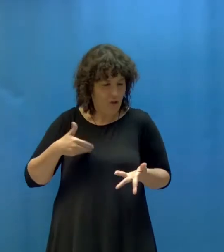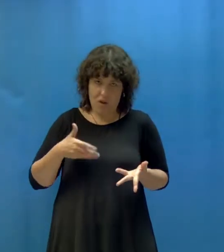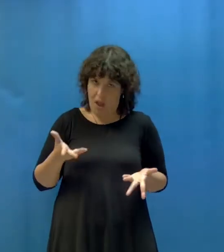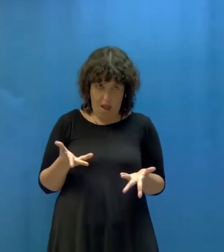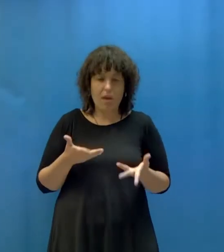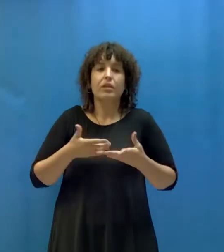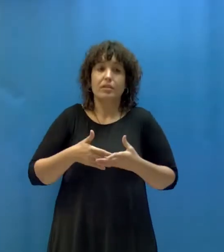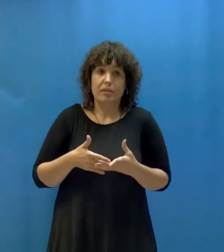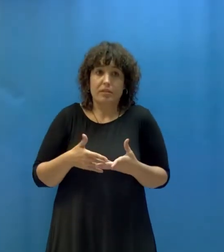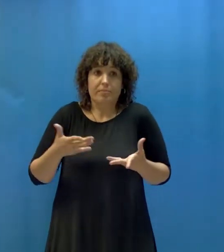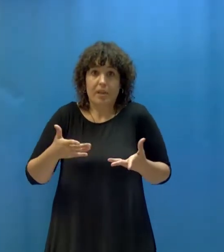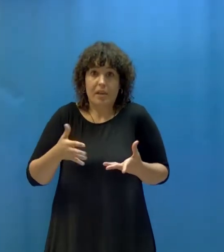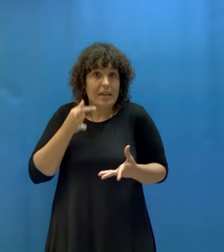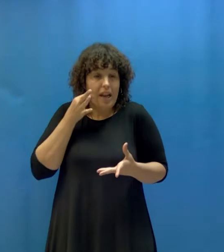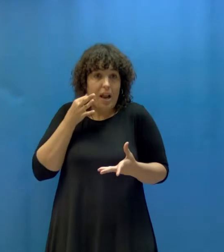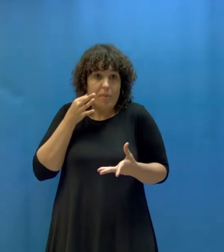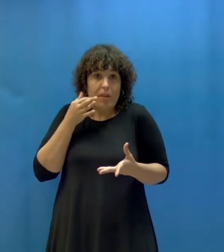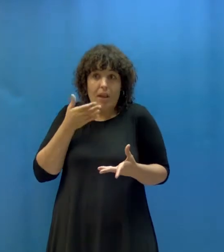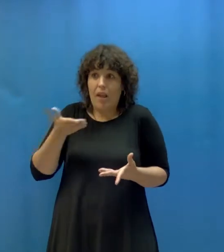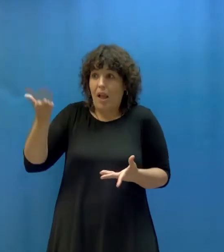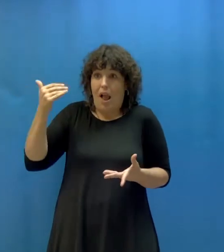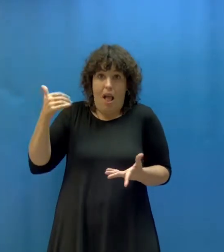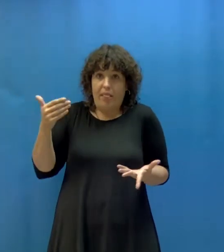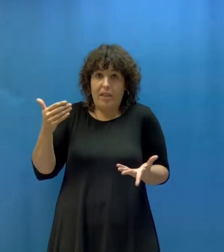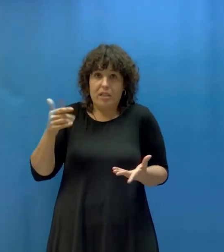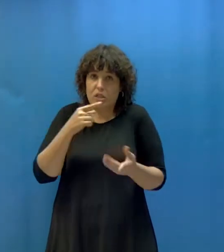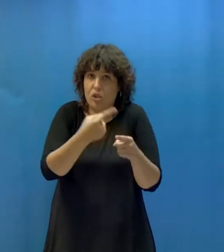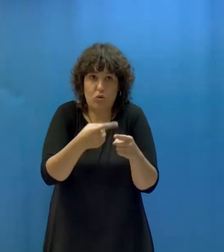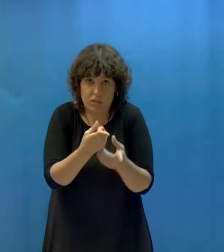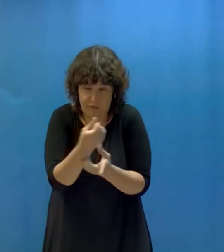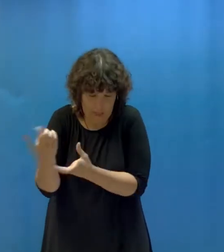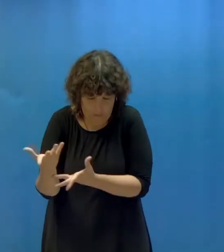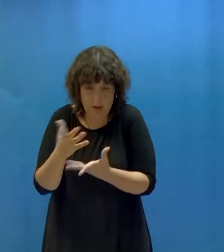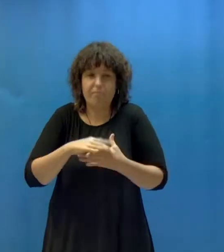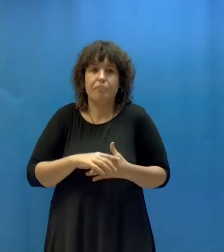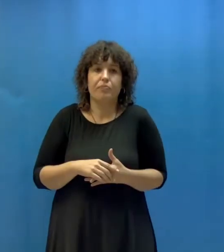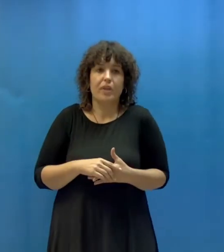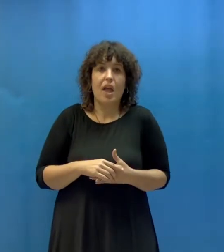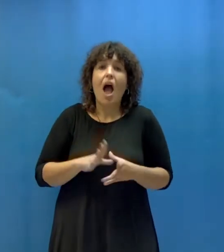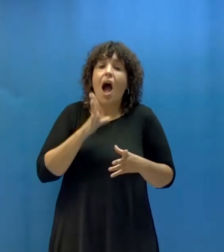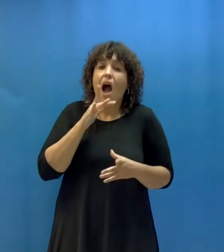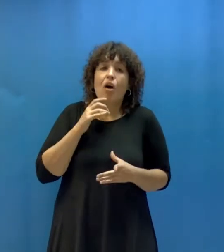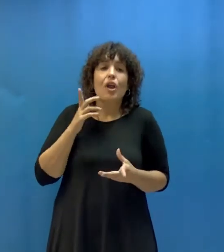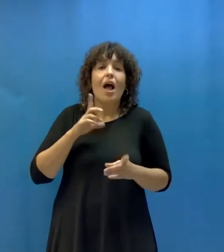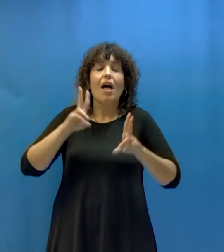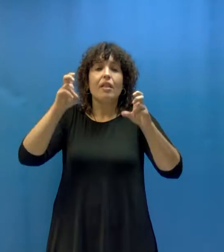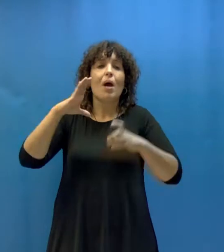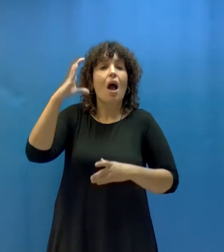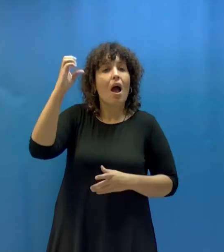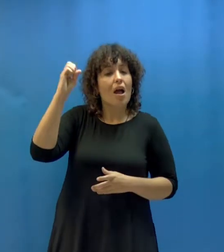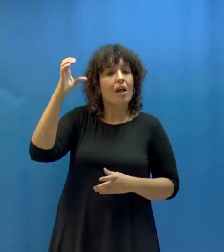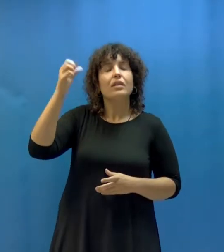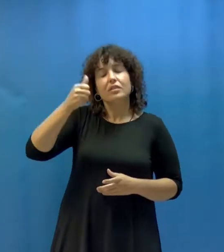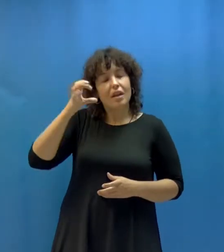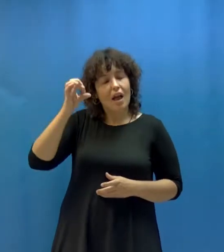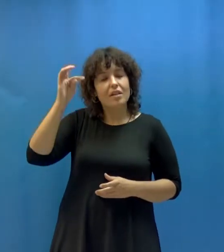tot i que ja, quan vam arribar, no existia ni el fals sostre. En segon lloc, el pavelló de Castalla, que avui ens ocupa i que després parlaré més extensament, també amb